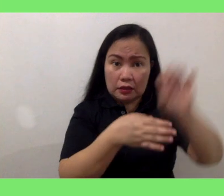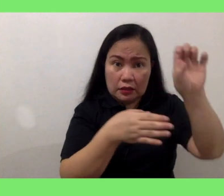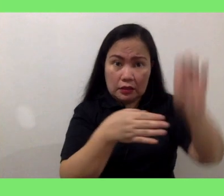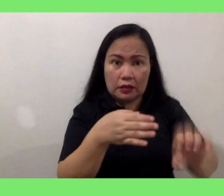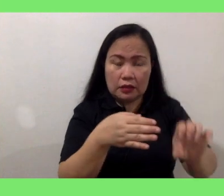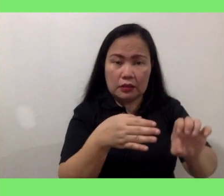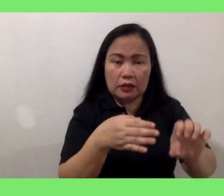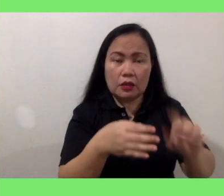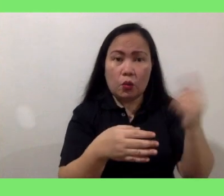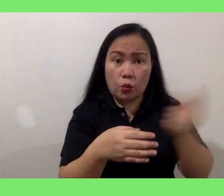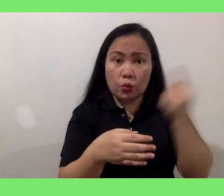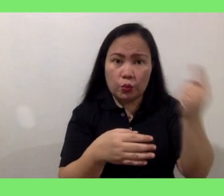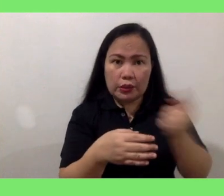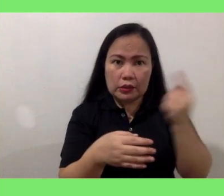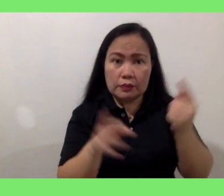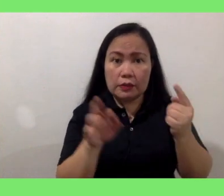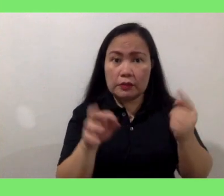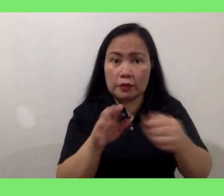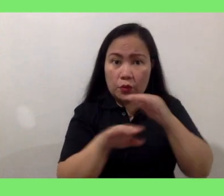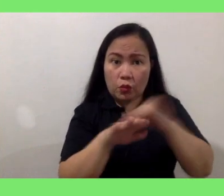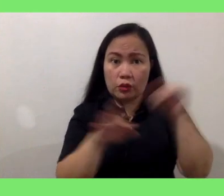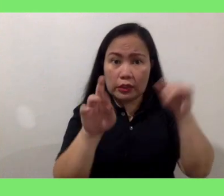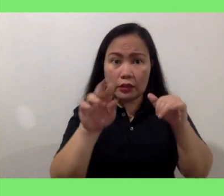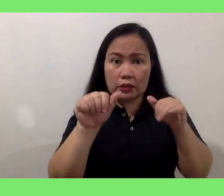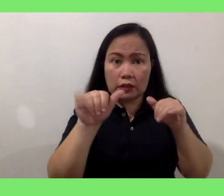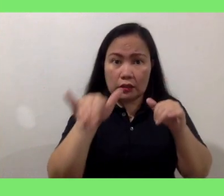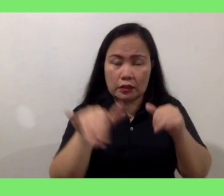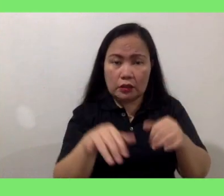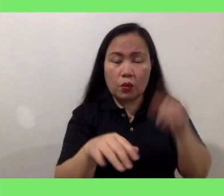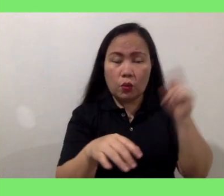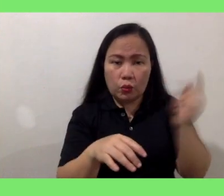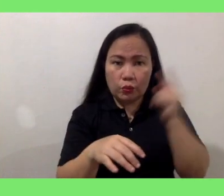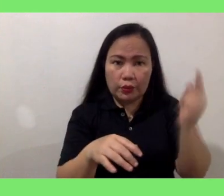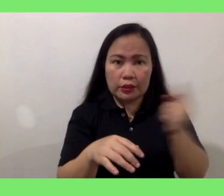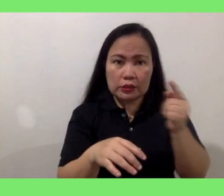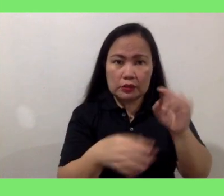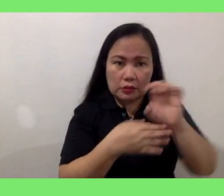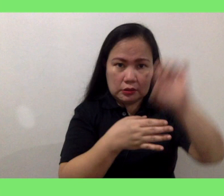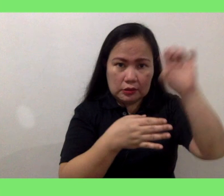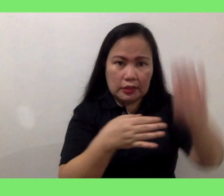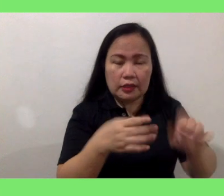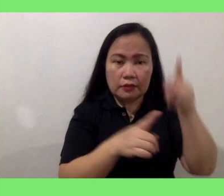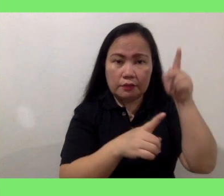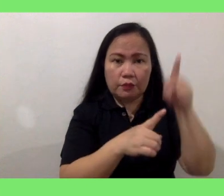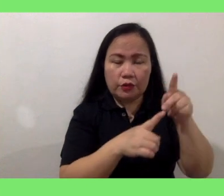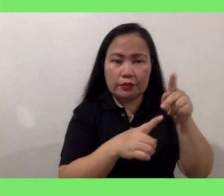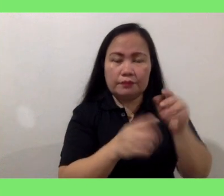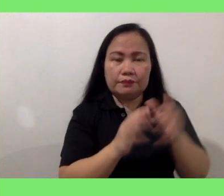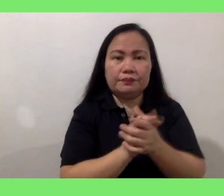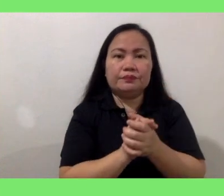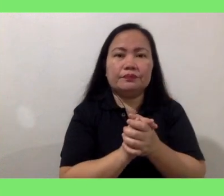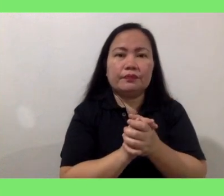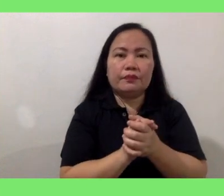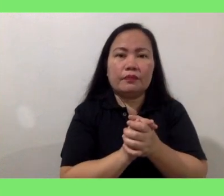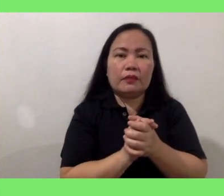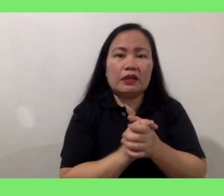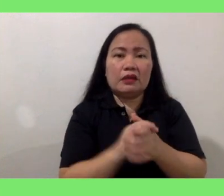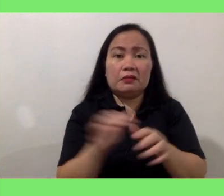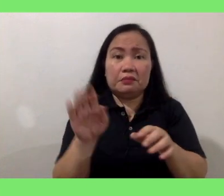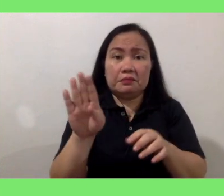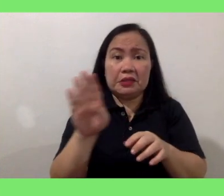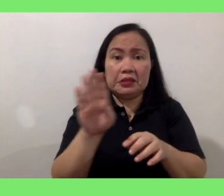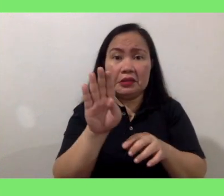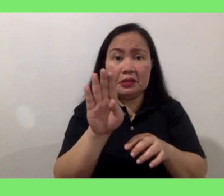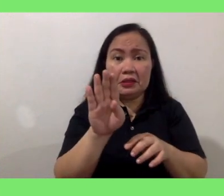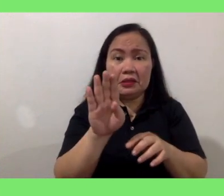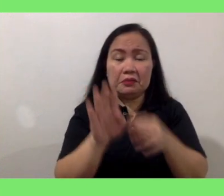endpoint. Okay? Sabi nga po, lagi po dapat endpoint first. So, kapag pinangalanan mo siya as